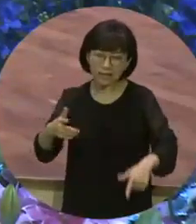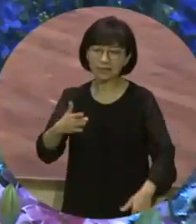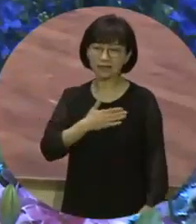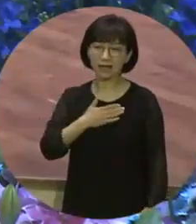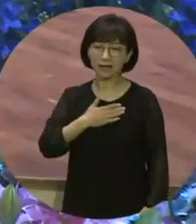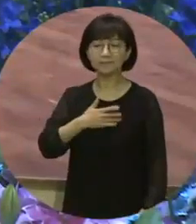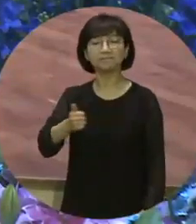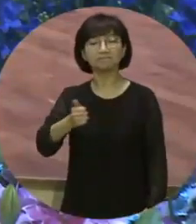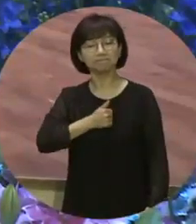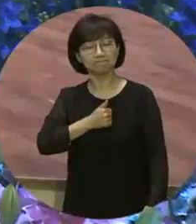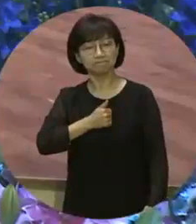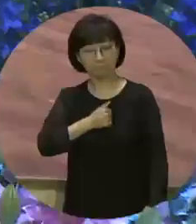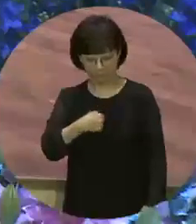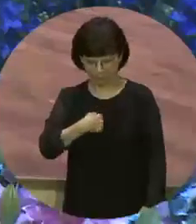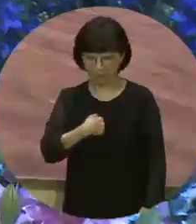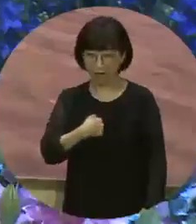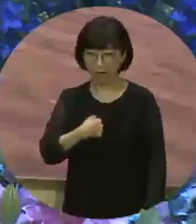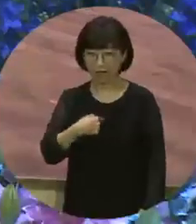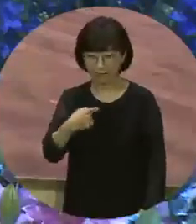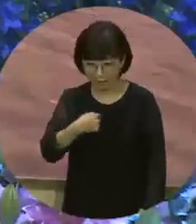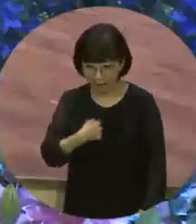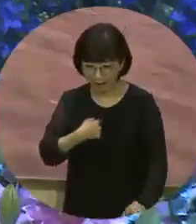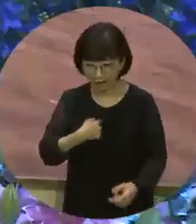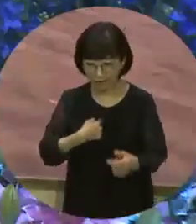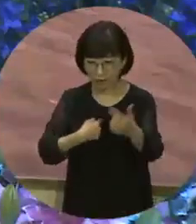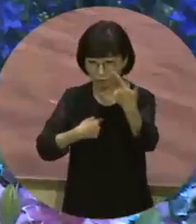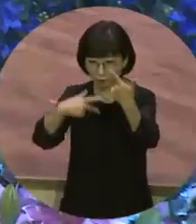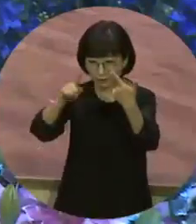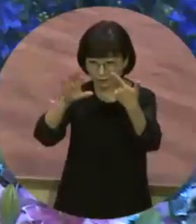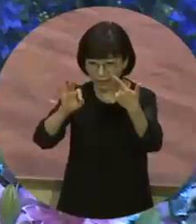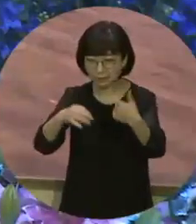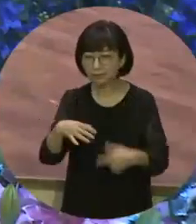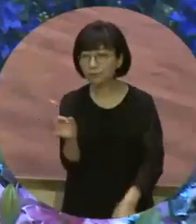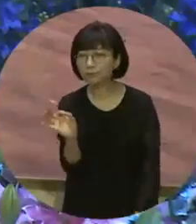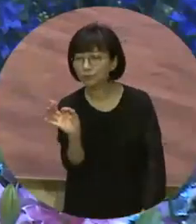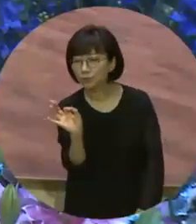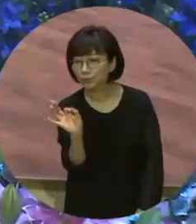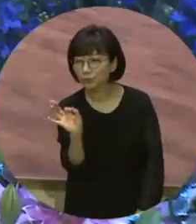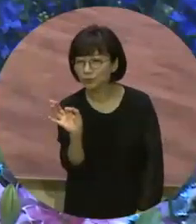거의 다 그렇지요. 6장에 언제나 물질중심.